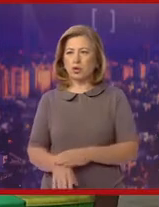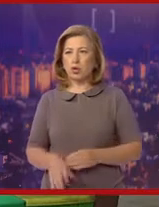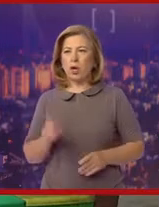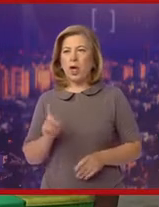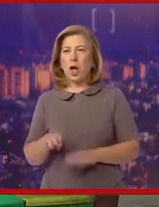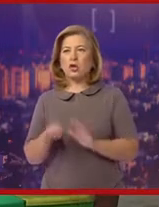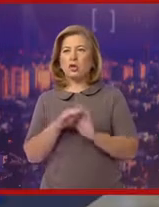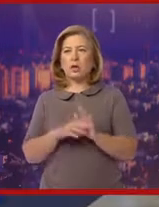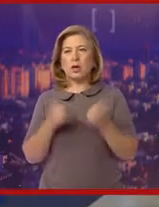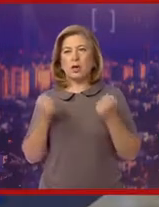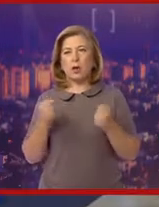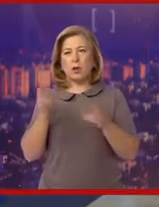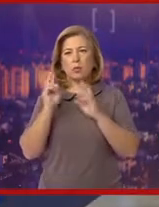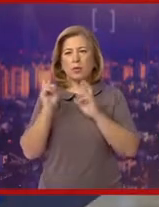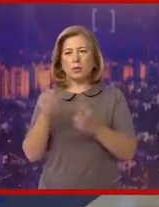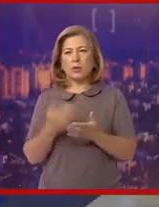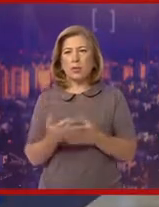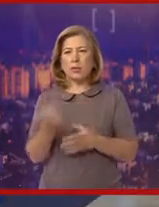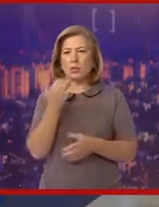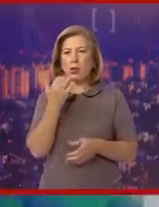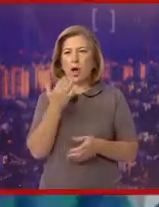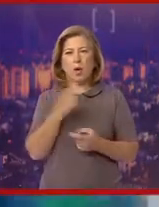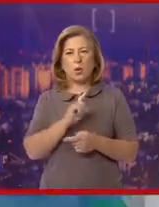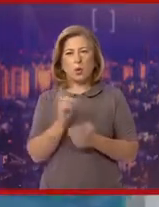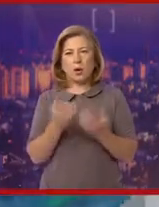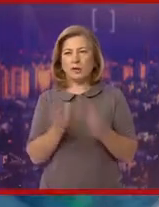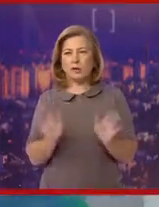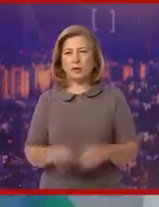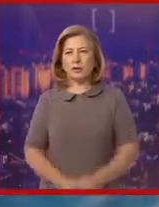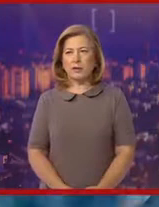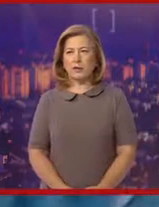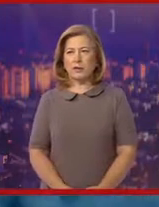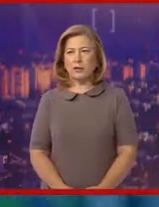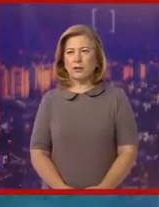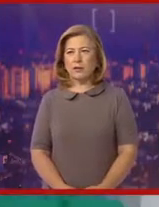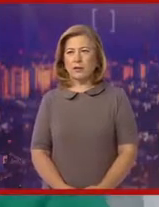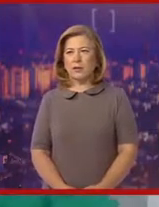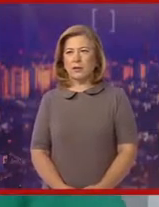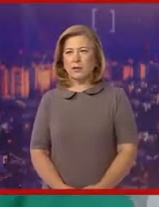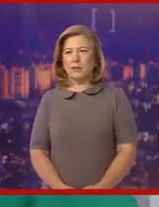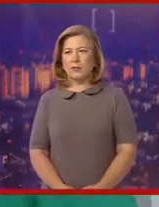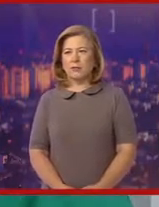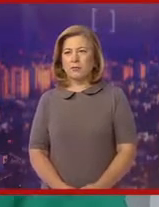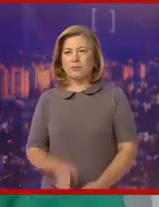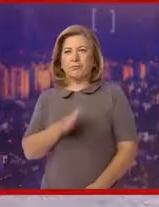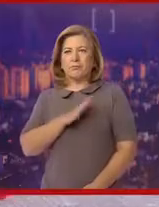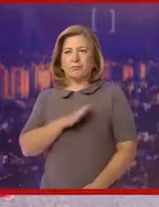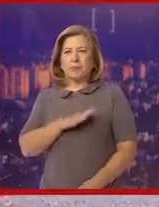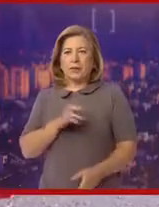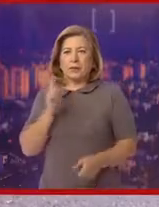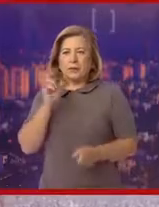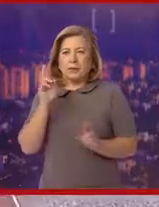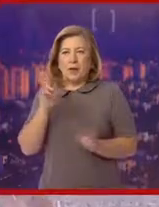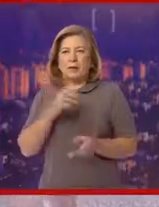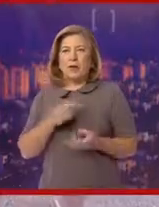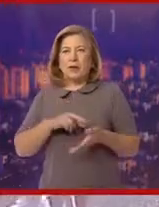de respectat, mai ales că aerul condiționat nu va fi pornit. Până acum rezistăm și cred că ne vom descurca. Pentru a